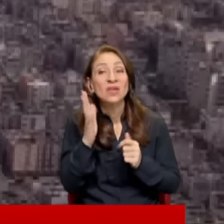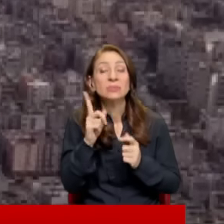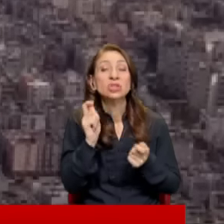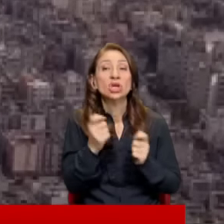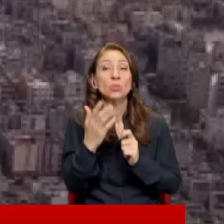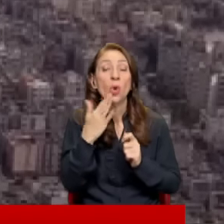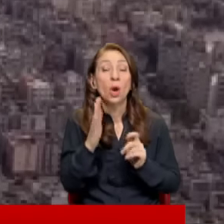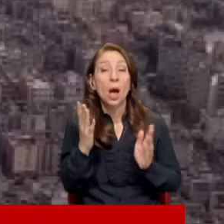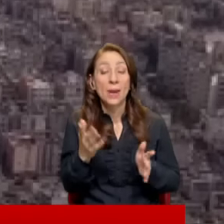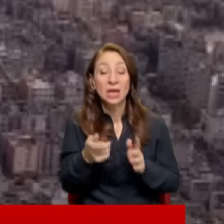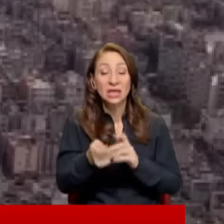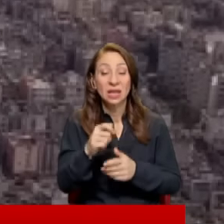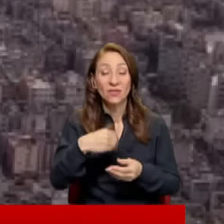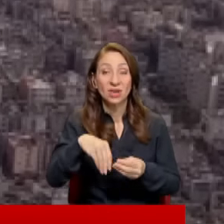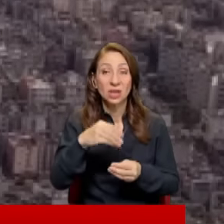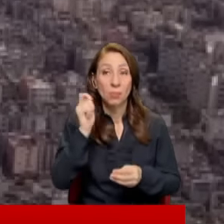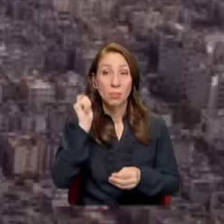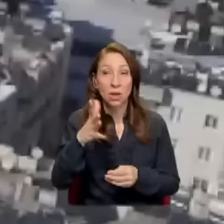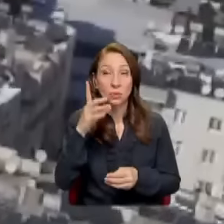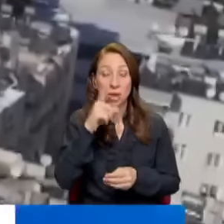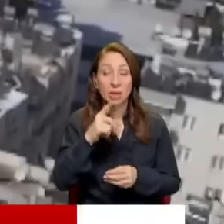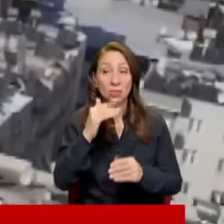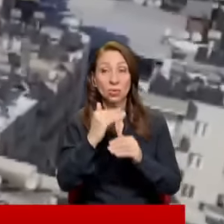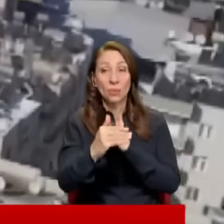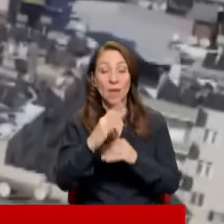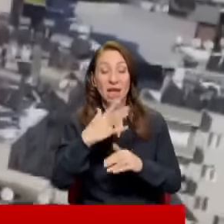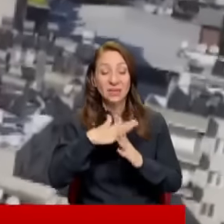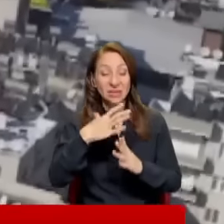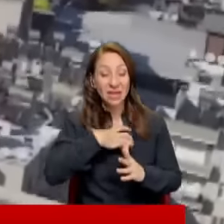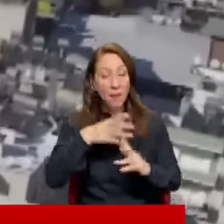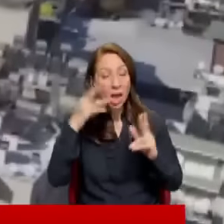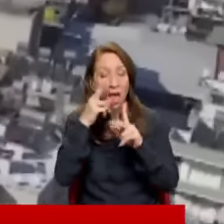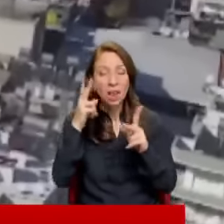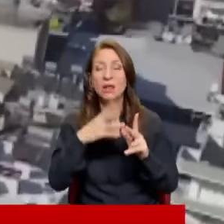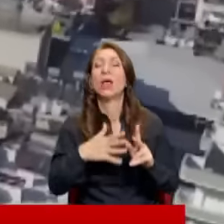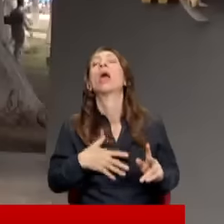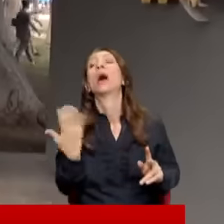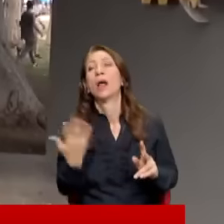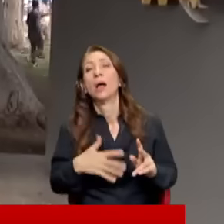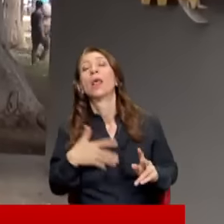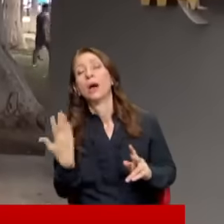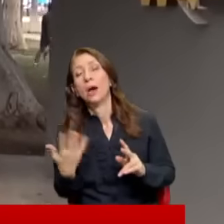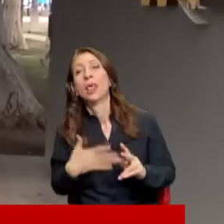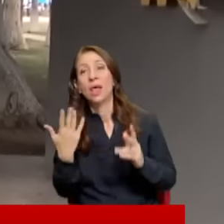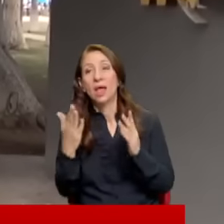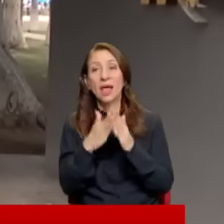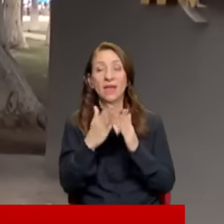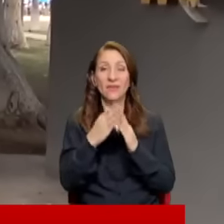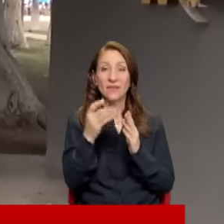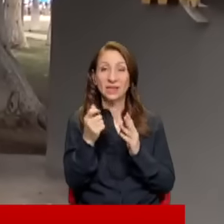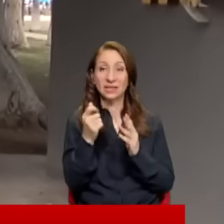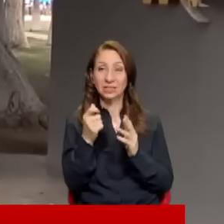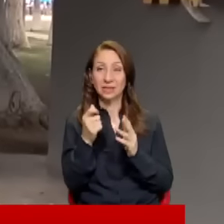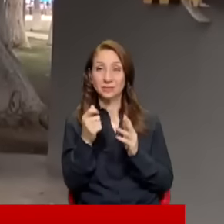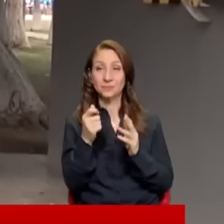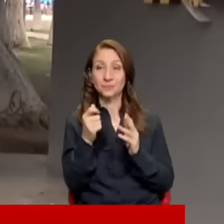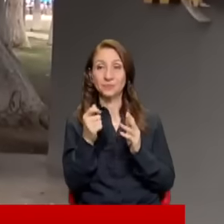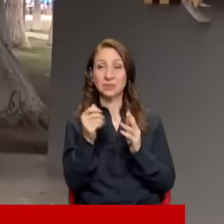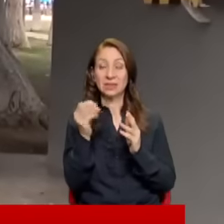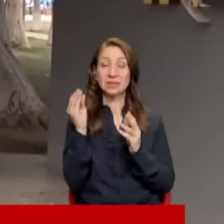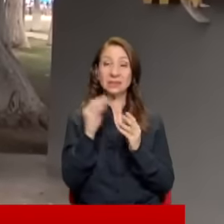bir değişme yok ama Kredi faizlerinin artması vatandaşı ev sahibi olma hayalinden uzaklaştırıyor konut fiyatlarında Eee